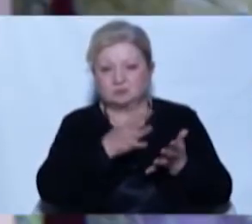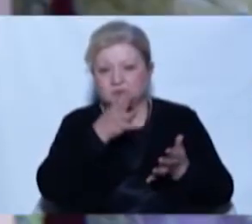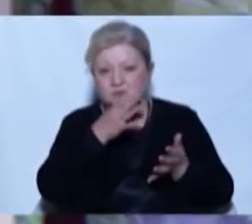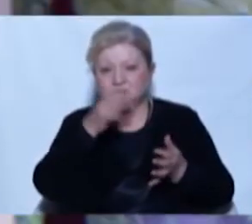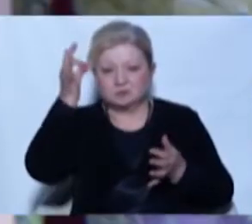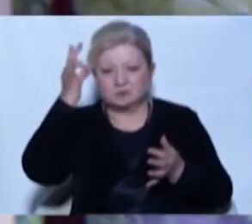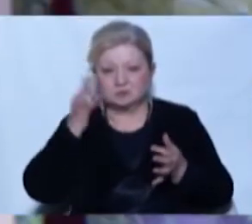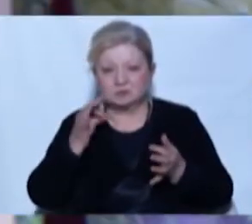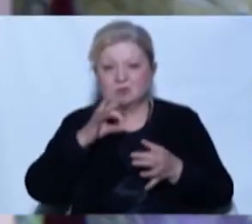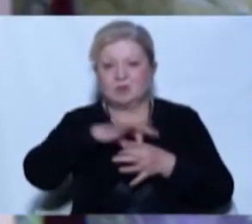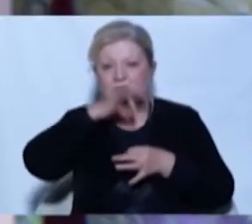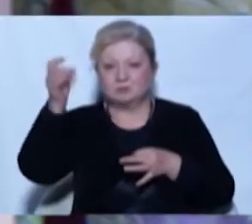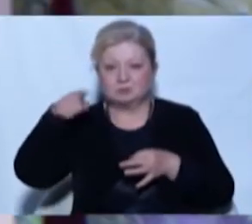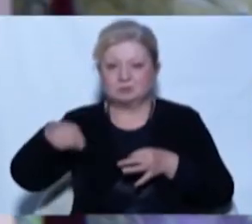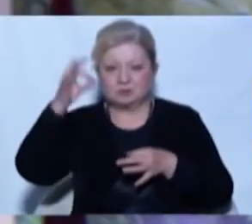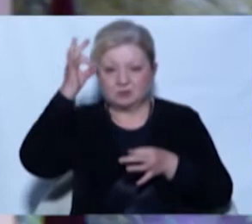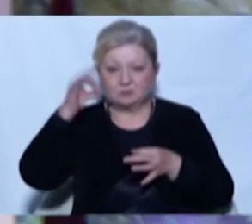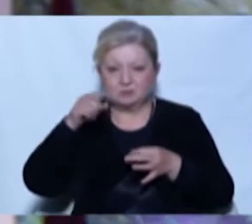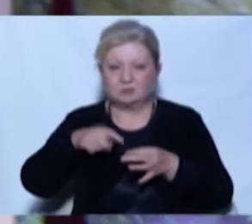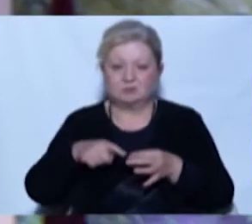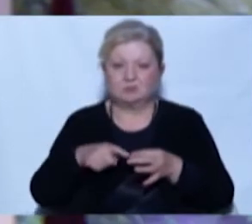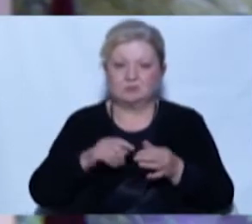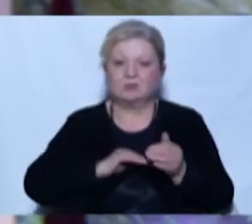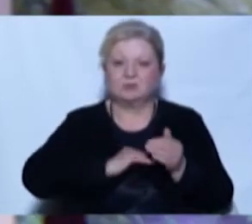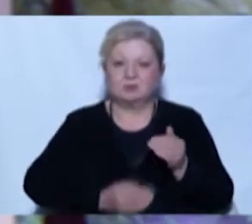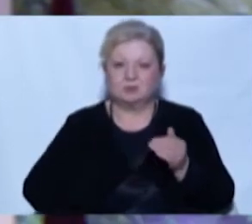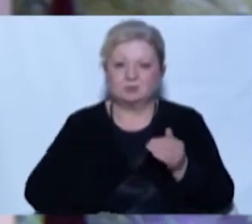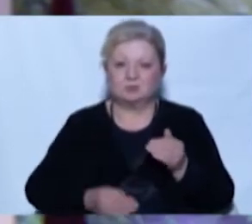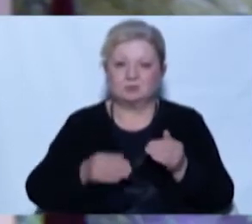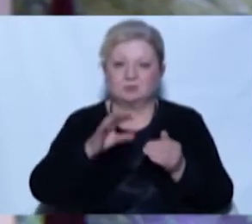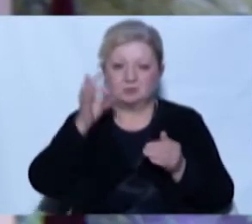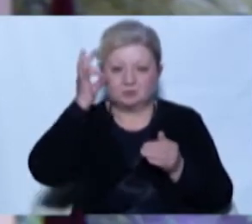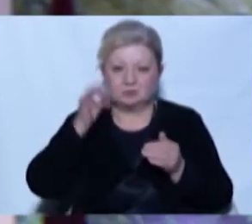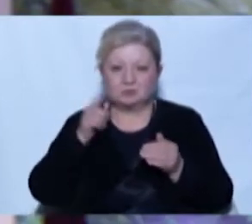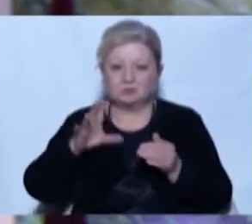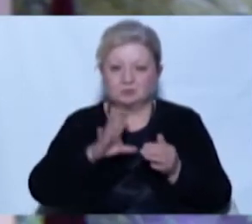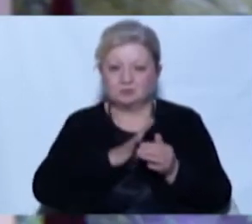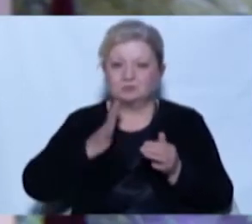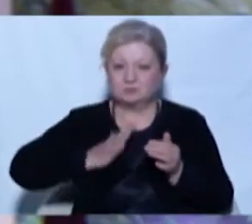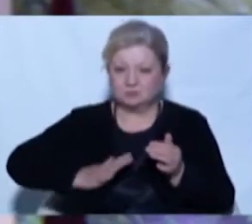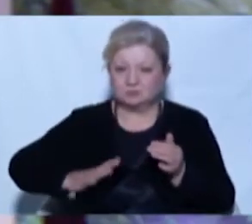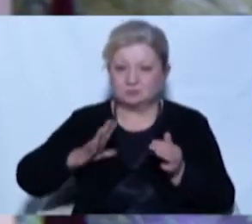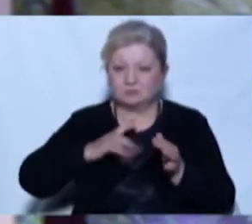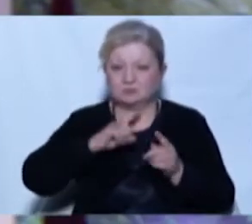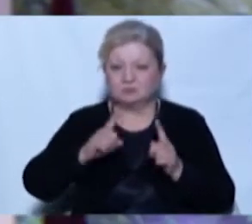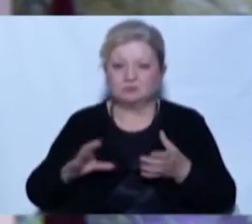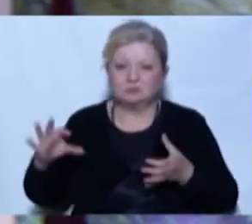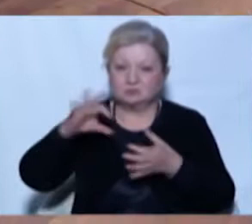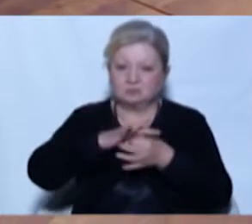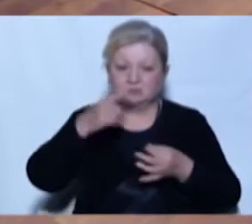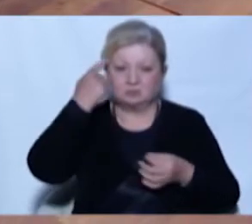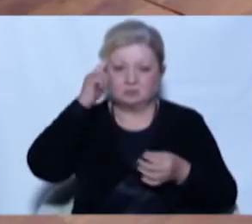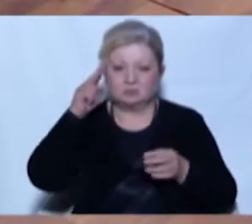გერმანია აღმოსავლეთ გერმანიაში გერმანიის დემოკრატიული რესპუბლიკაში იძულებულები გახდნენ ეფიქრათ გერმანიასთან